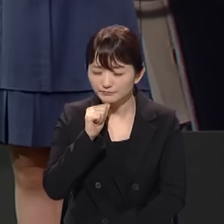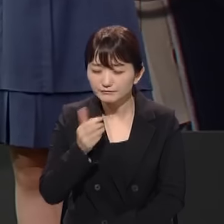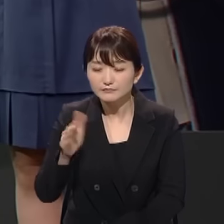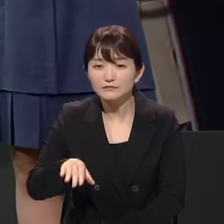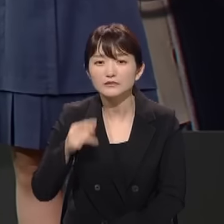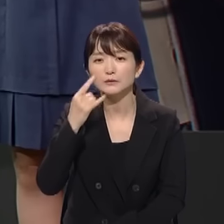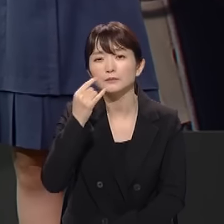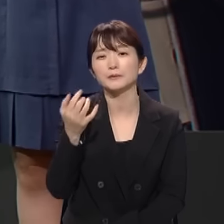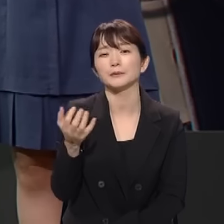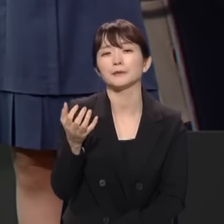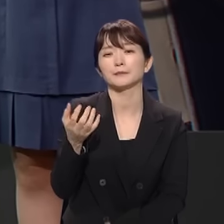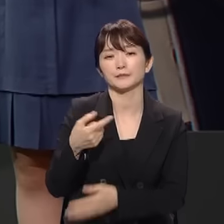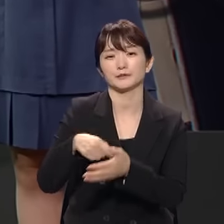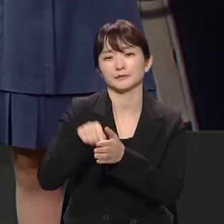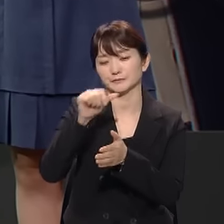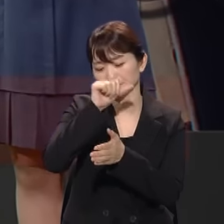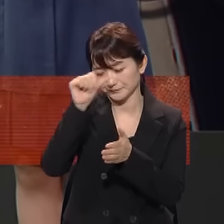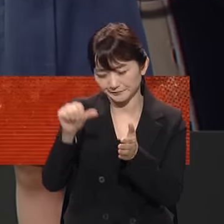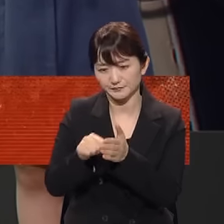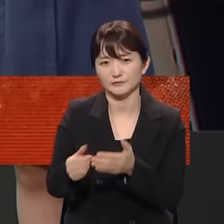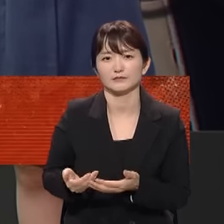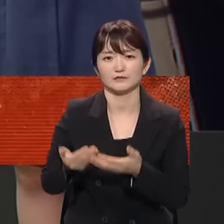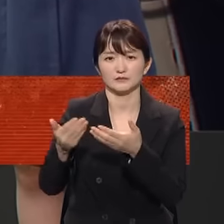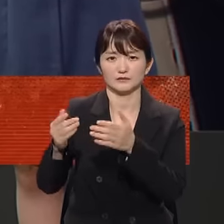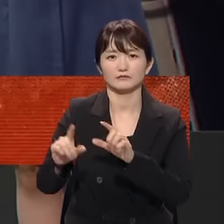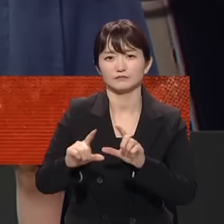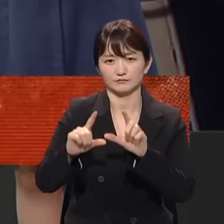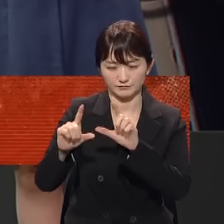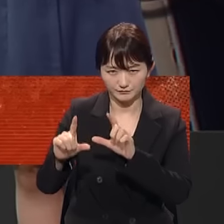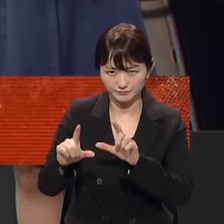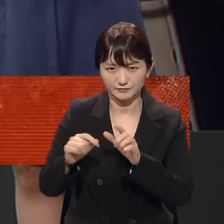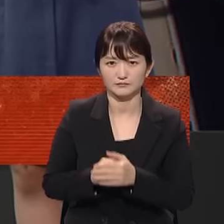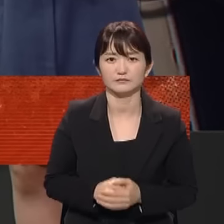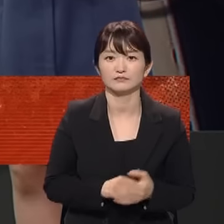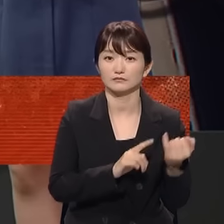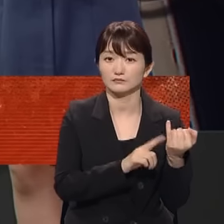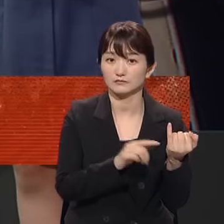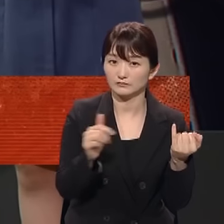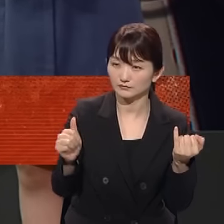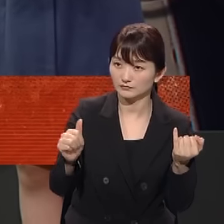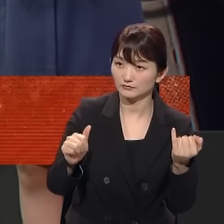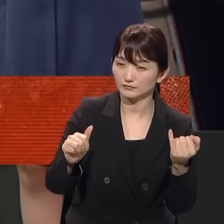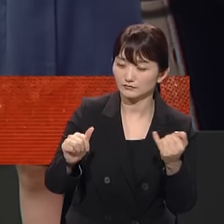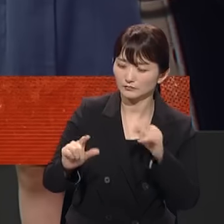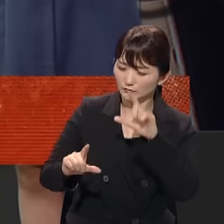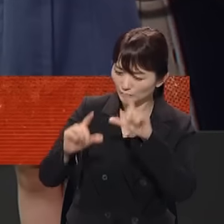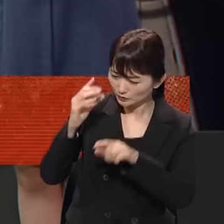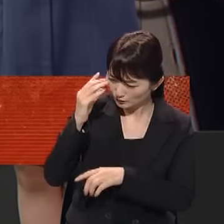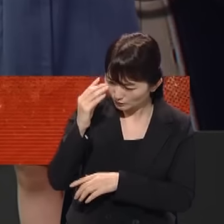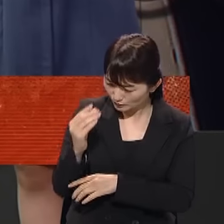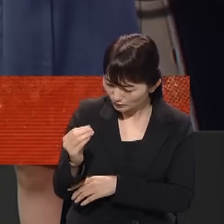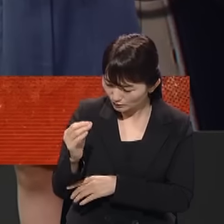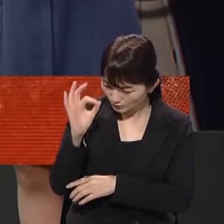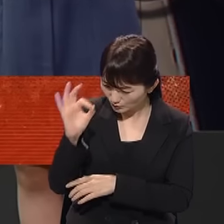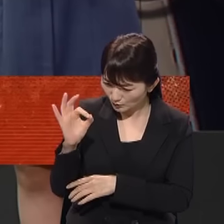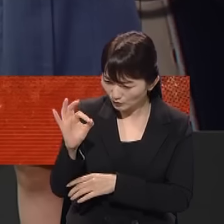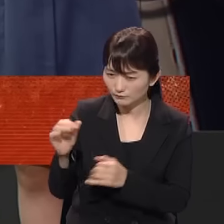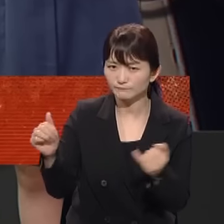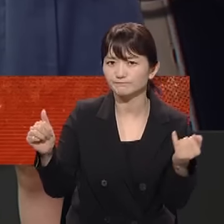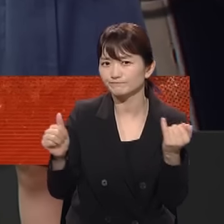가난했지만 아픈 어머니를 위해서 평생을 희생하며 살아왔다고 하는데요. 여성은 남성의 됨됨이 하나 믿고 결혼에